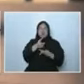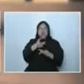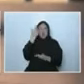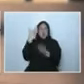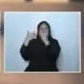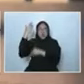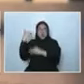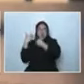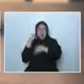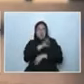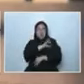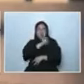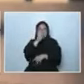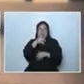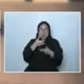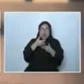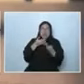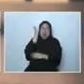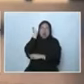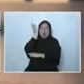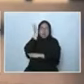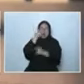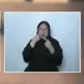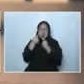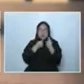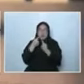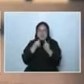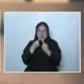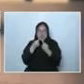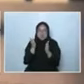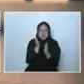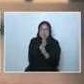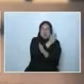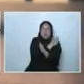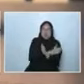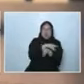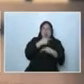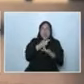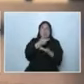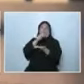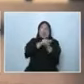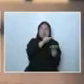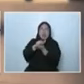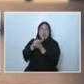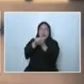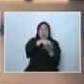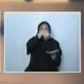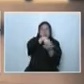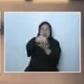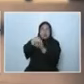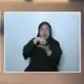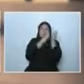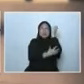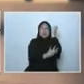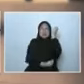menjabat, kami selalu melakukan rapat koordinasi sebelumnya dilaksanakan dulu penetapan wilayah daerah miskin